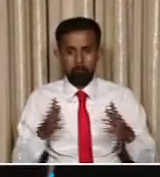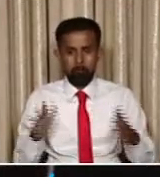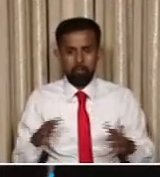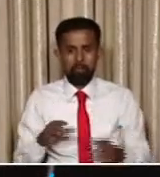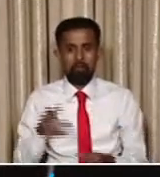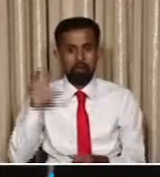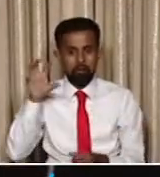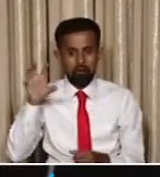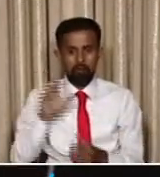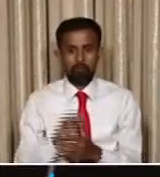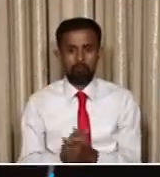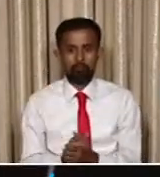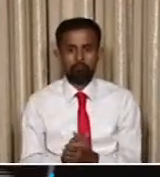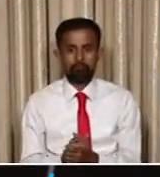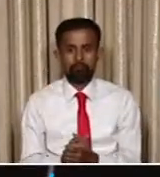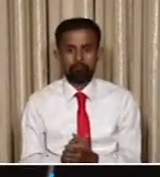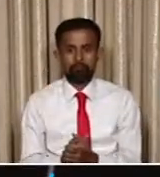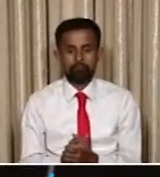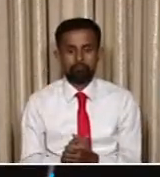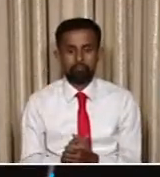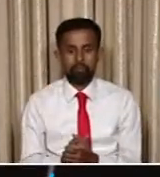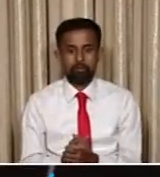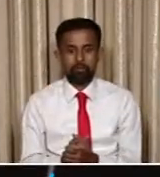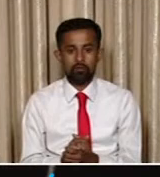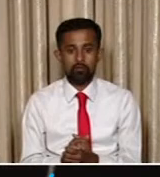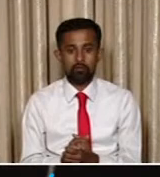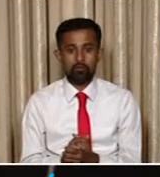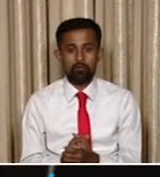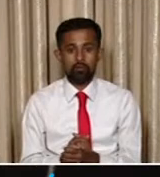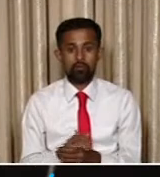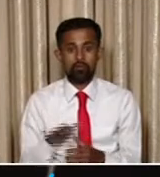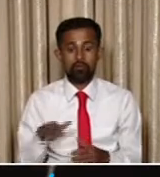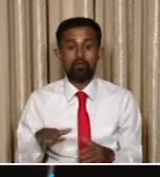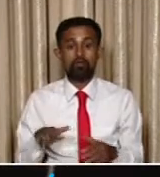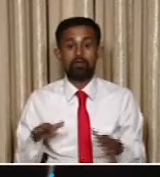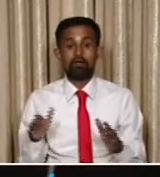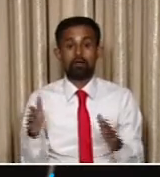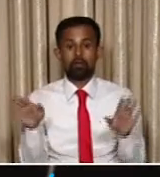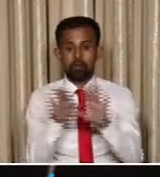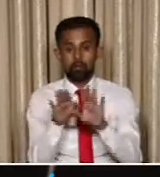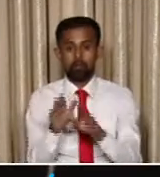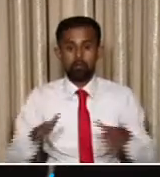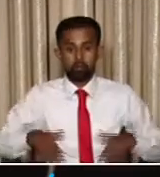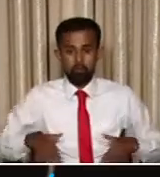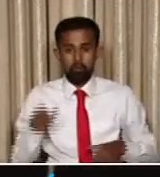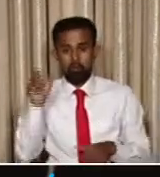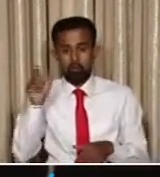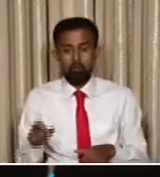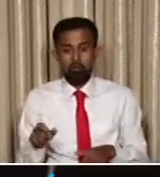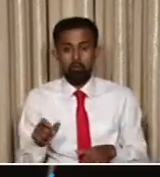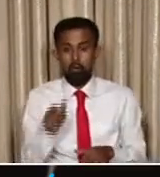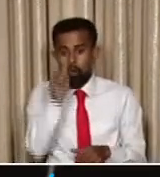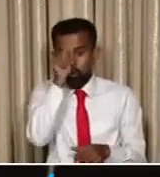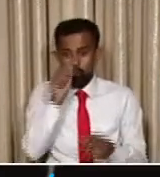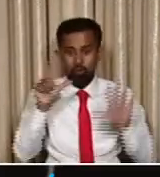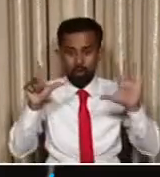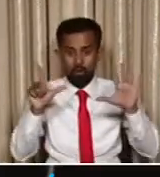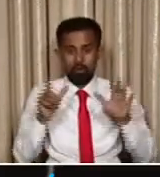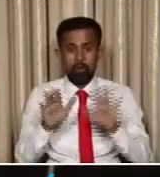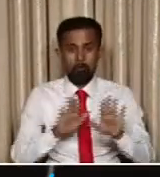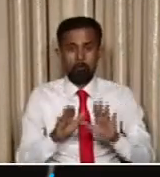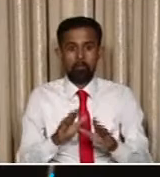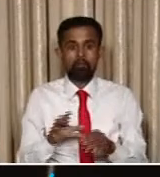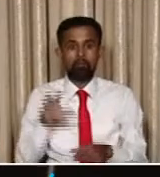රටක් ඒ වගේම දොරටුපාලයෙකුත් පාලනය කරපු රටක් ඒ වගේම හොරු හත් දෙනෙකුත් පාලනය කරපු රටක්